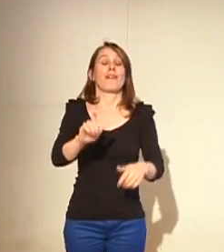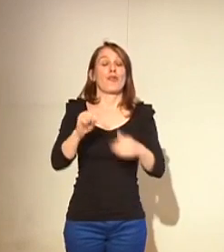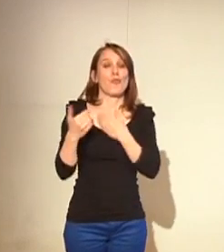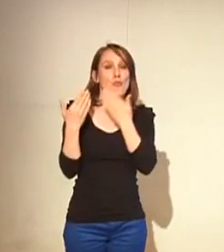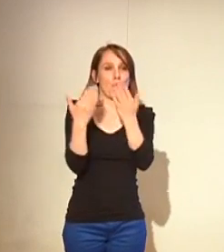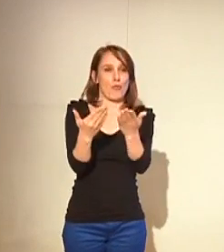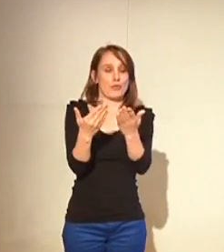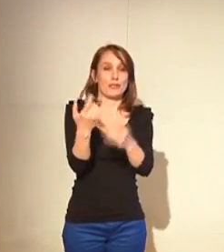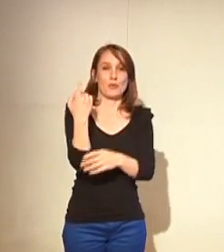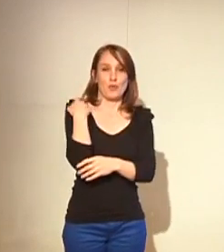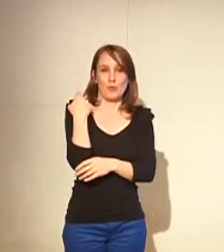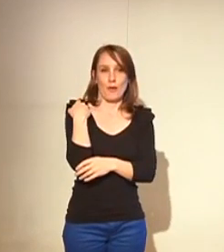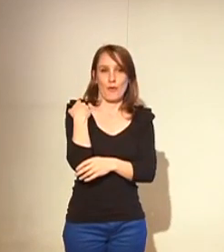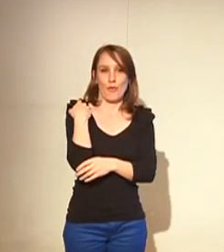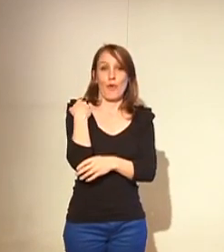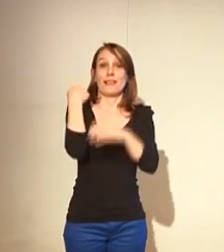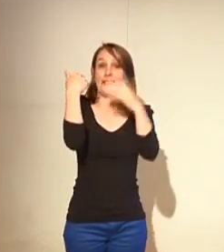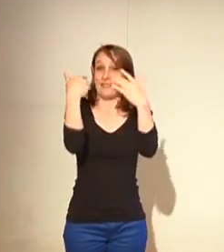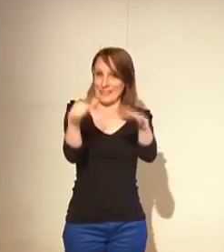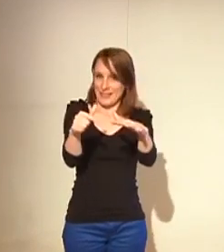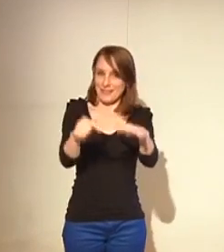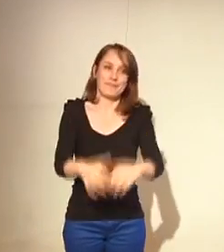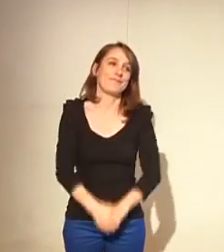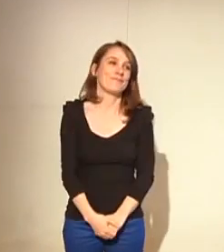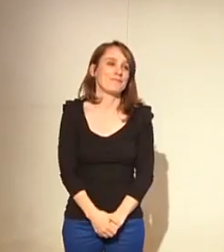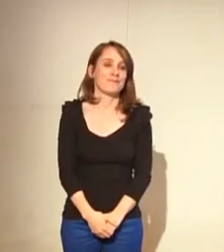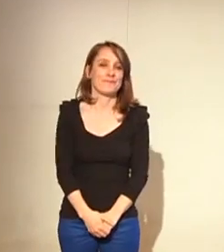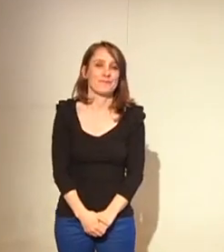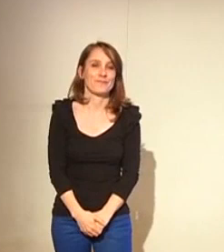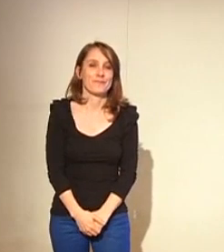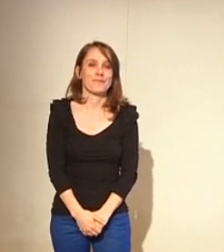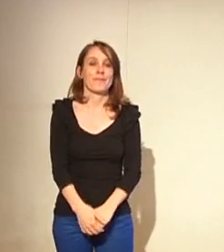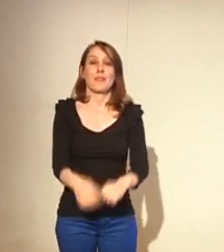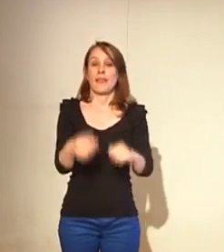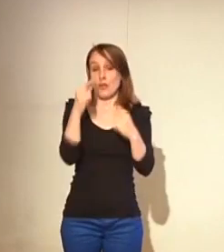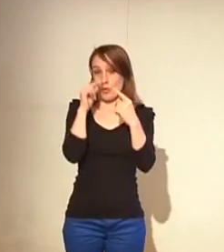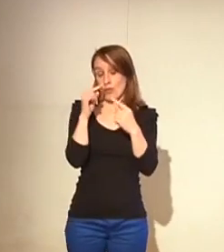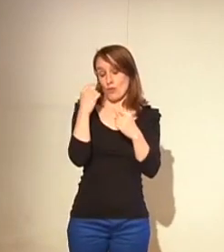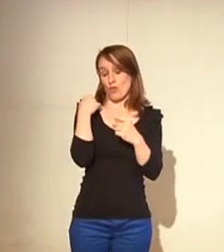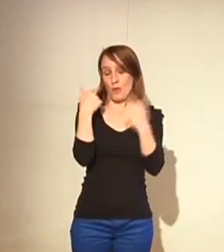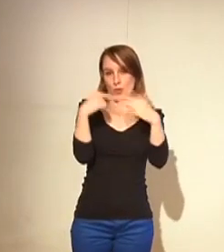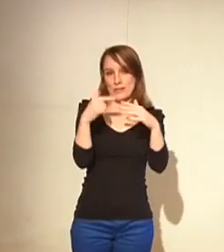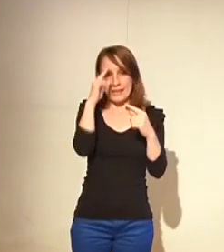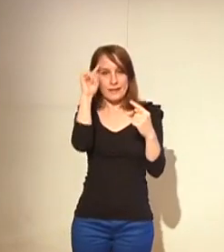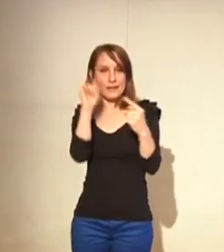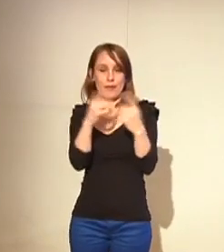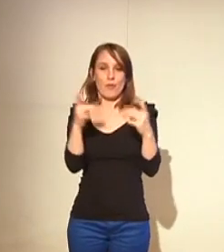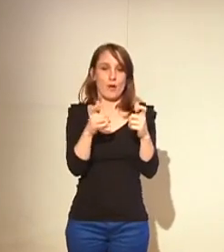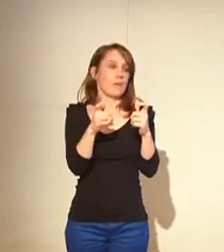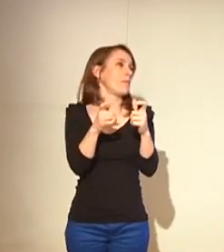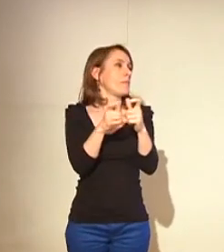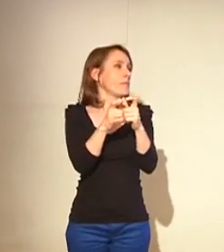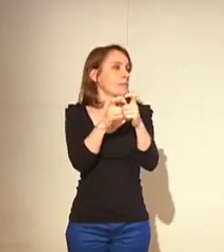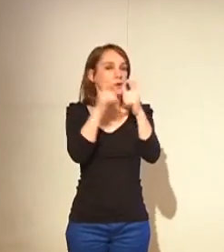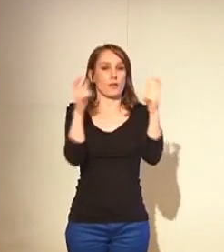délibération numéro 17 qui concerne la société d'économie